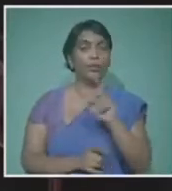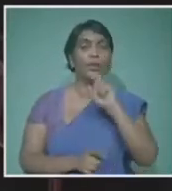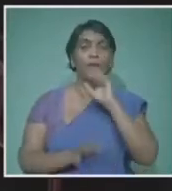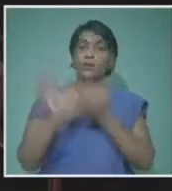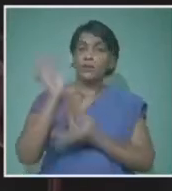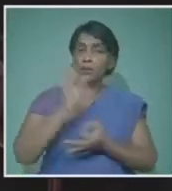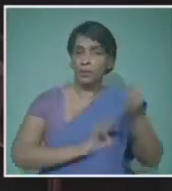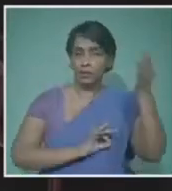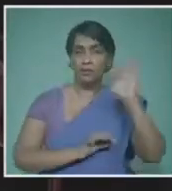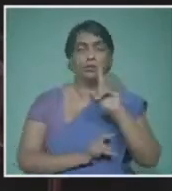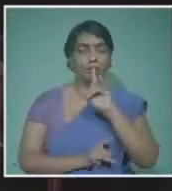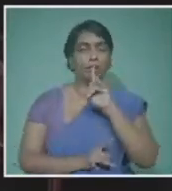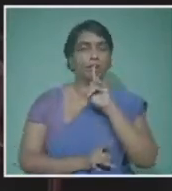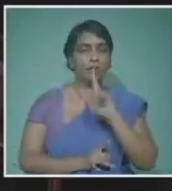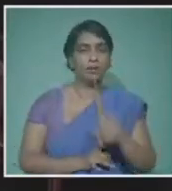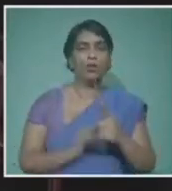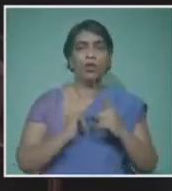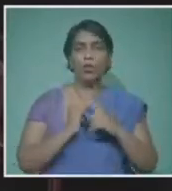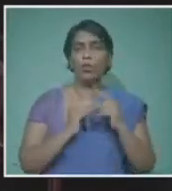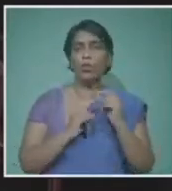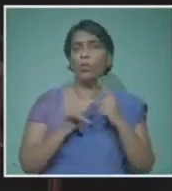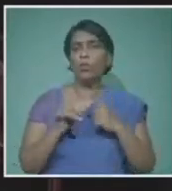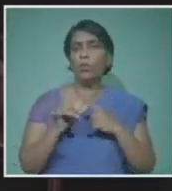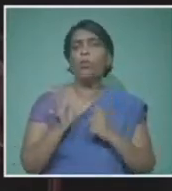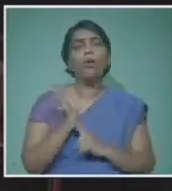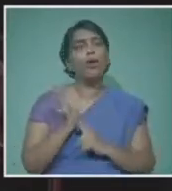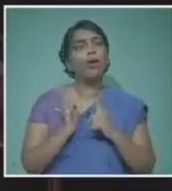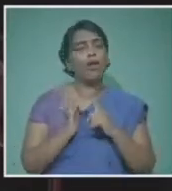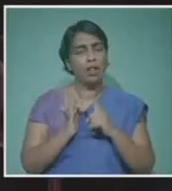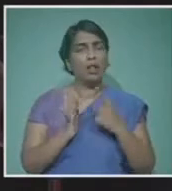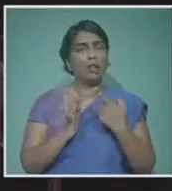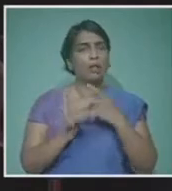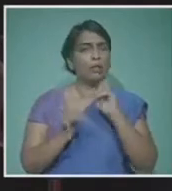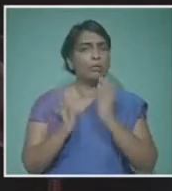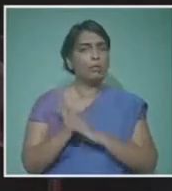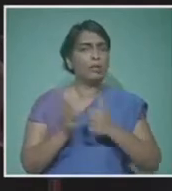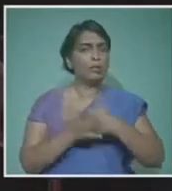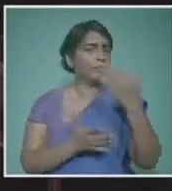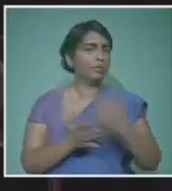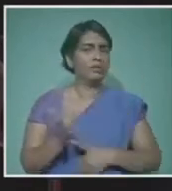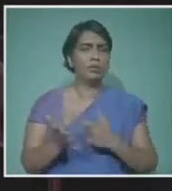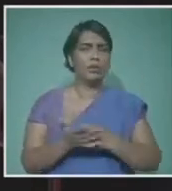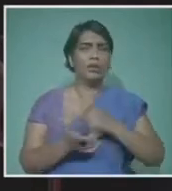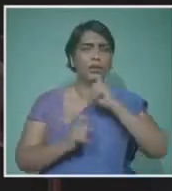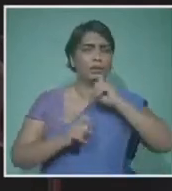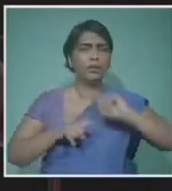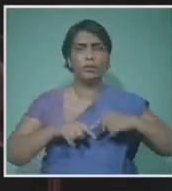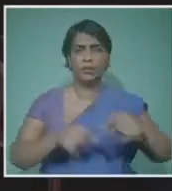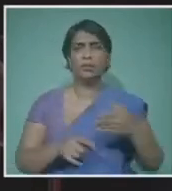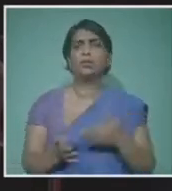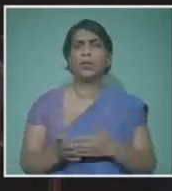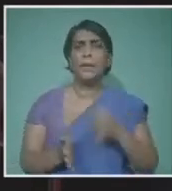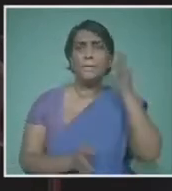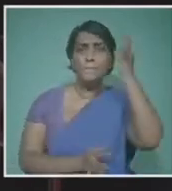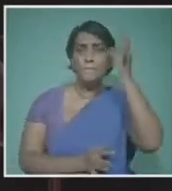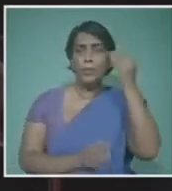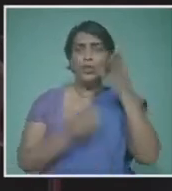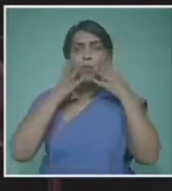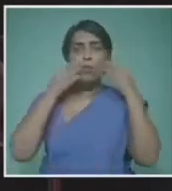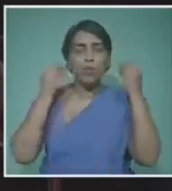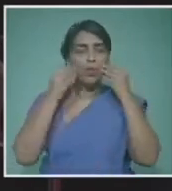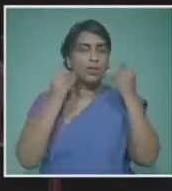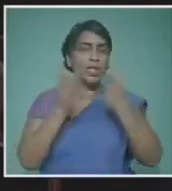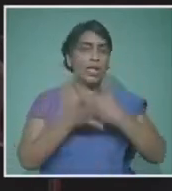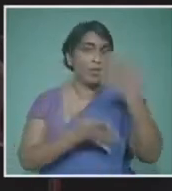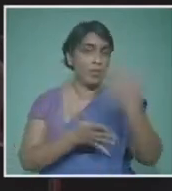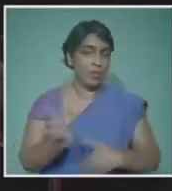නඩුපවරණ කියලා යෝජනා කරලා තිබුණා. මේ උපාලි අභයරත්න කොමිසම වර්තාව. ගරු කතානායකතුමනි මේක සාමාන්‍යයෙන් අධිකරණ ශේෂ්ත්‍රය කියන්නේ පිස්සු පූසක කොමිසම වර්තාව